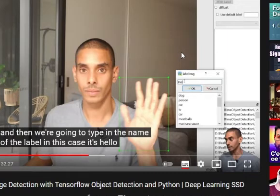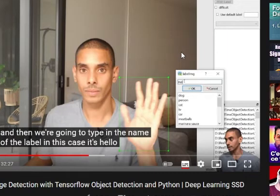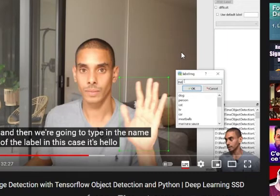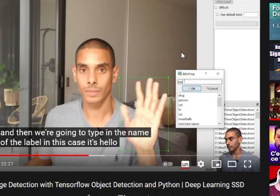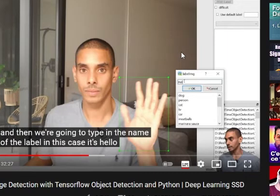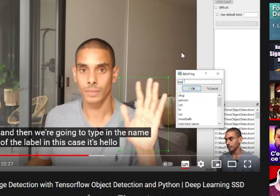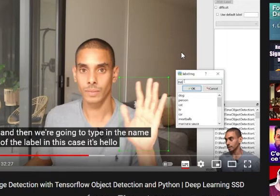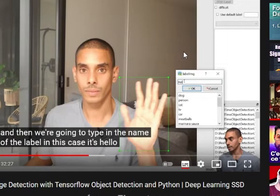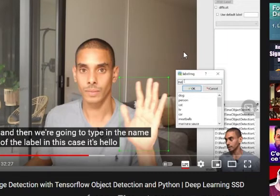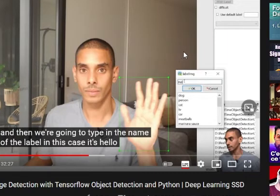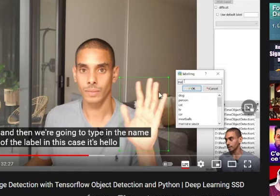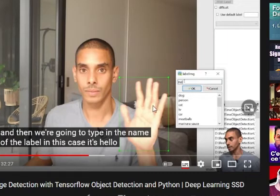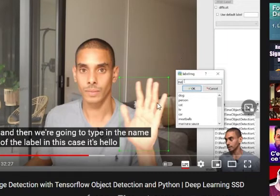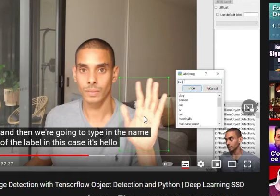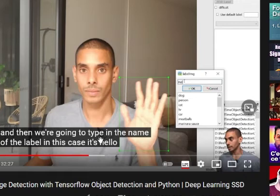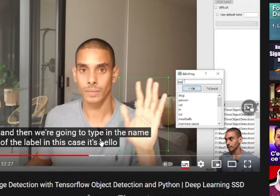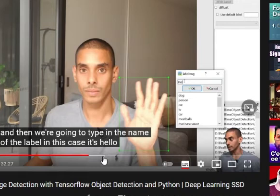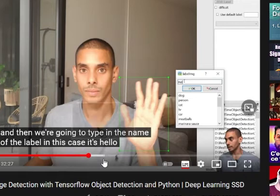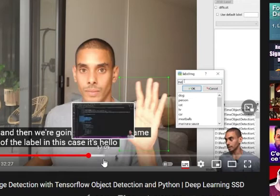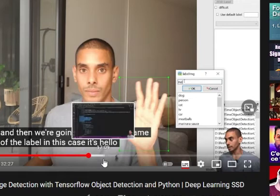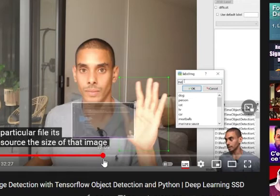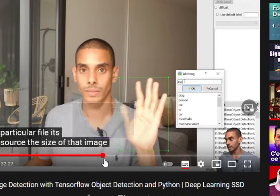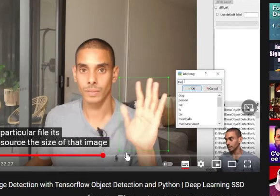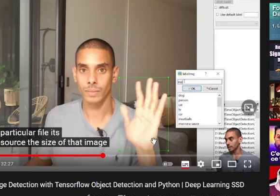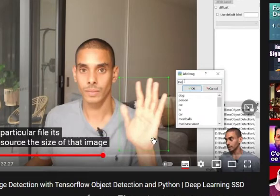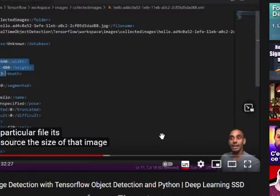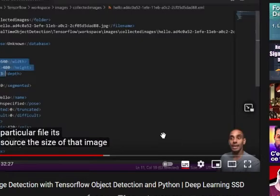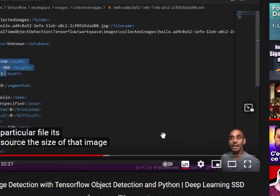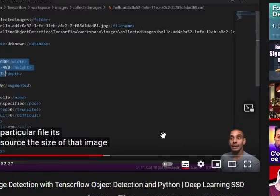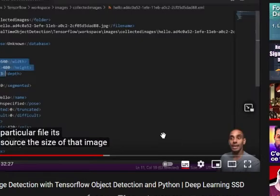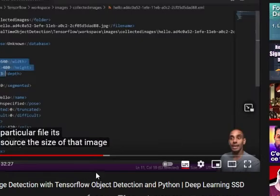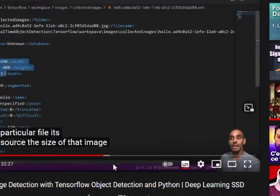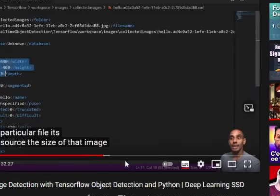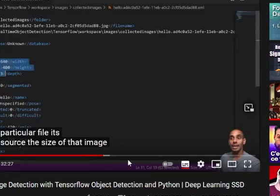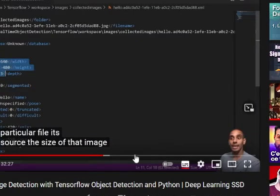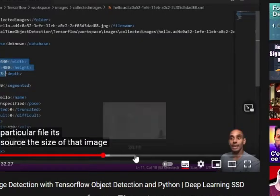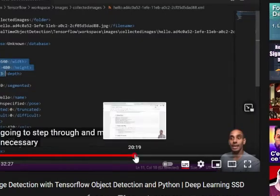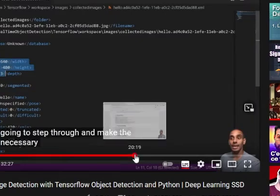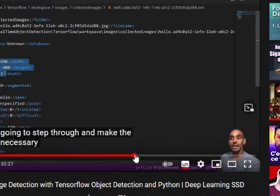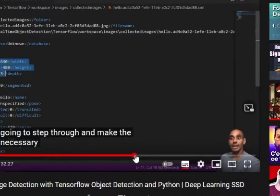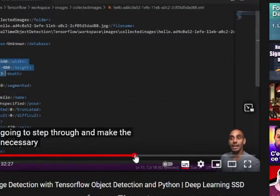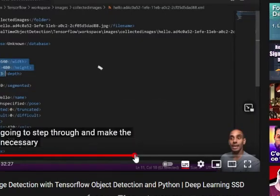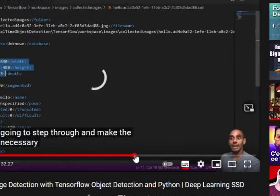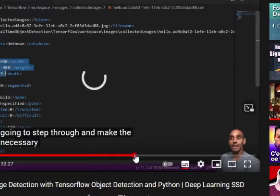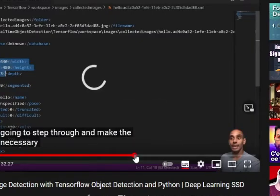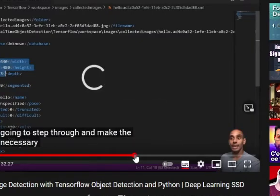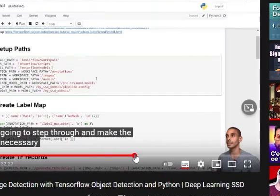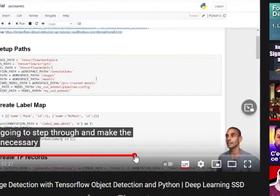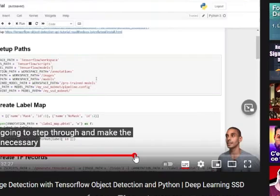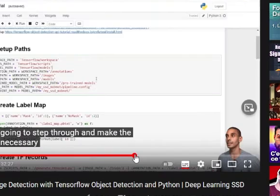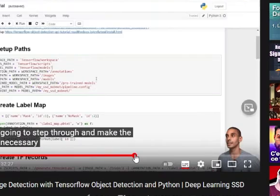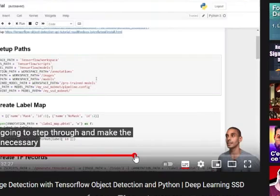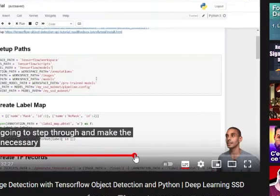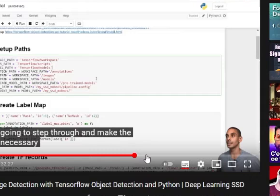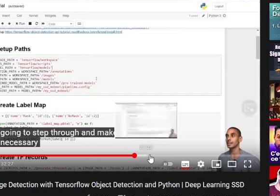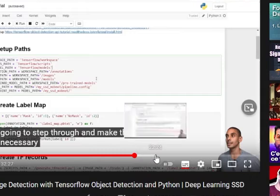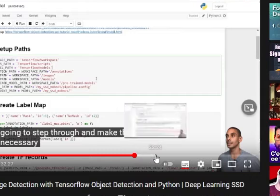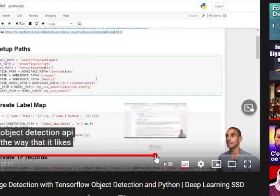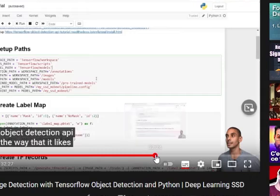gros niveau, voilà. Donc voilà, bon là il fait ses petits labels. Et en fait voilà, c'est ça un des principaux problèmes de ce genre de